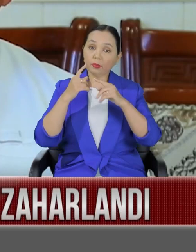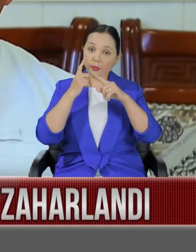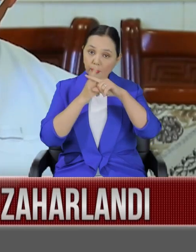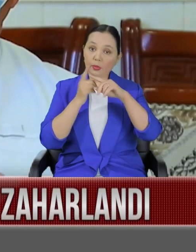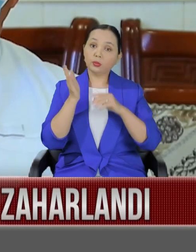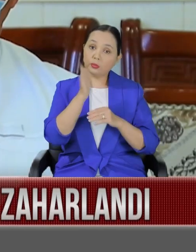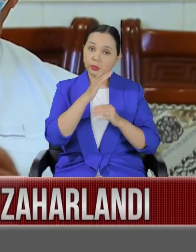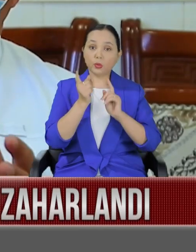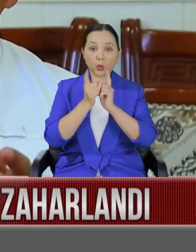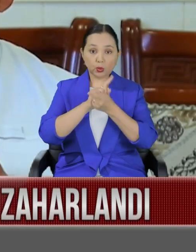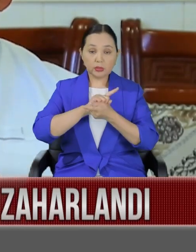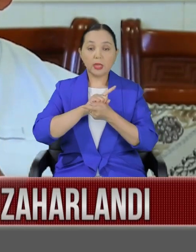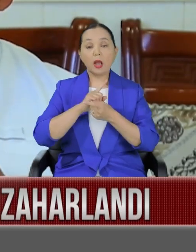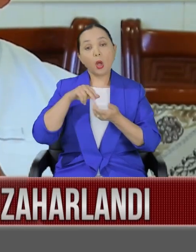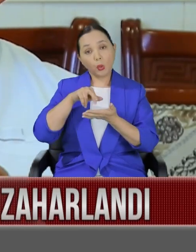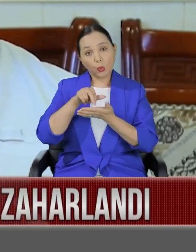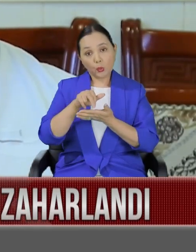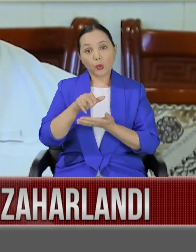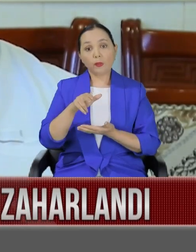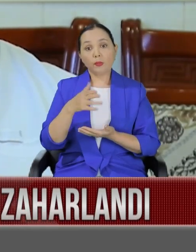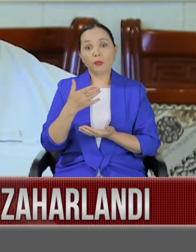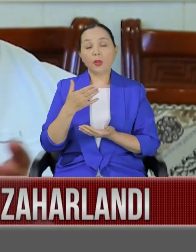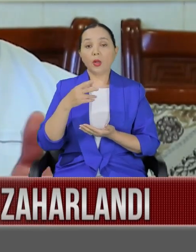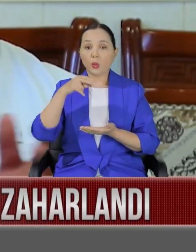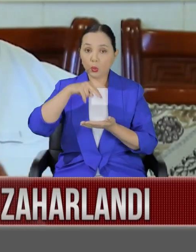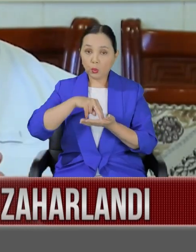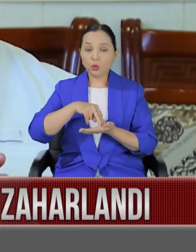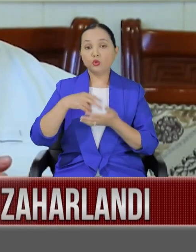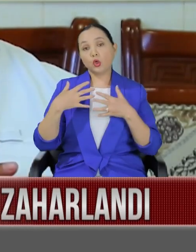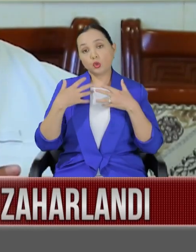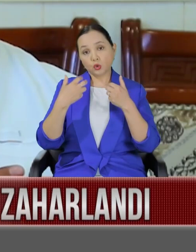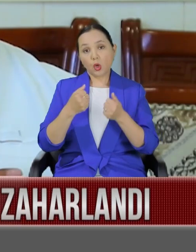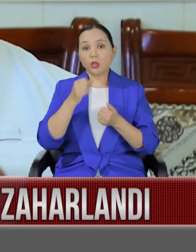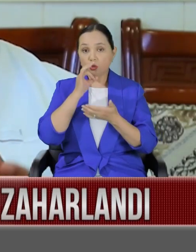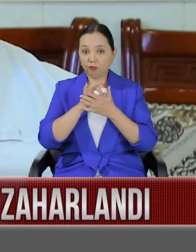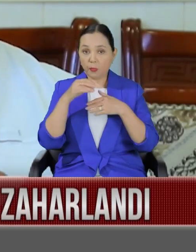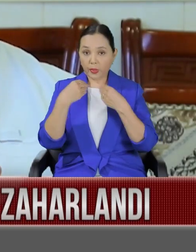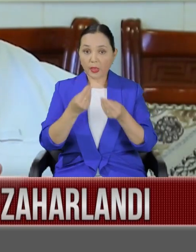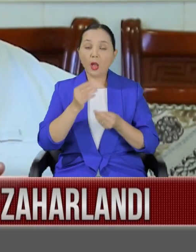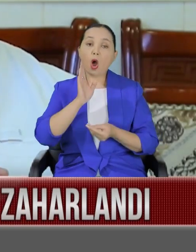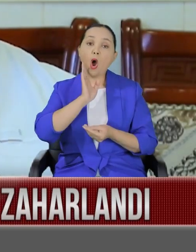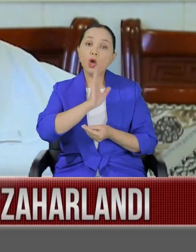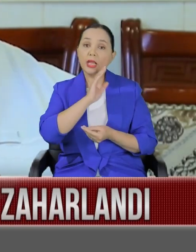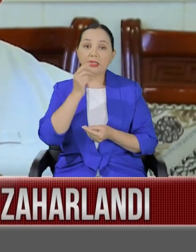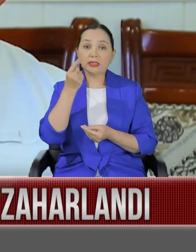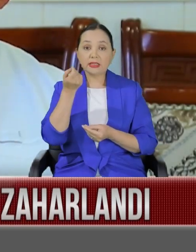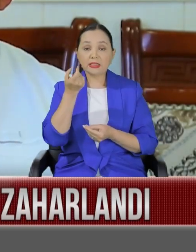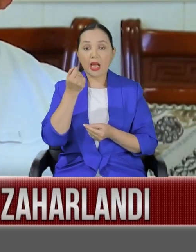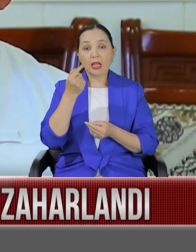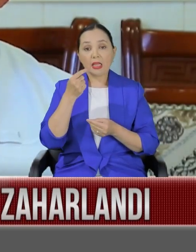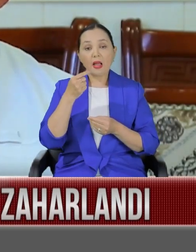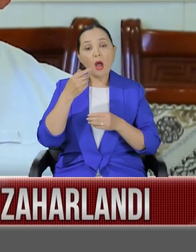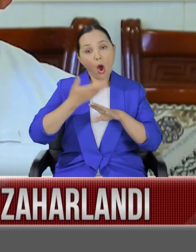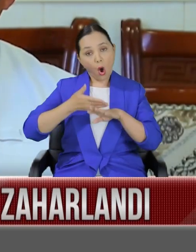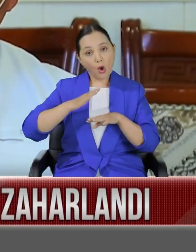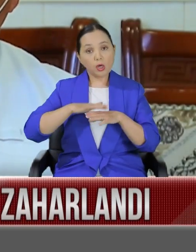ikkitasi. Yurib turishi, savollarga bemalol javob beradi. Onasi salgina nisbatan